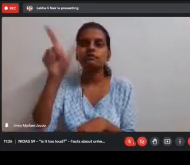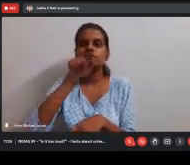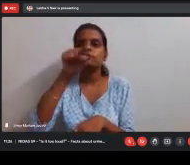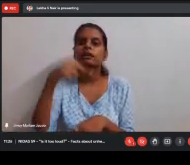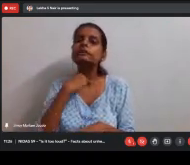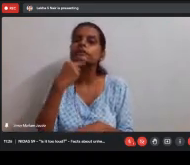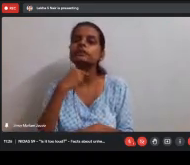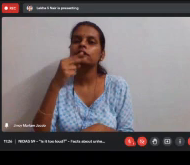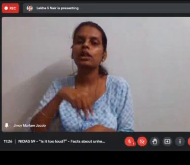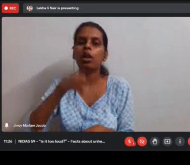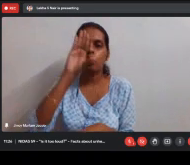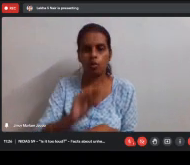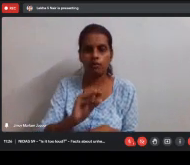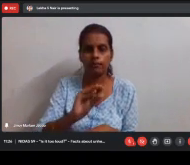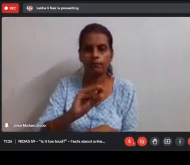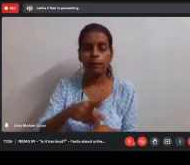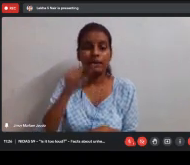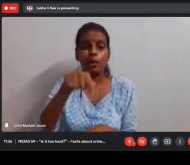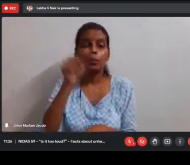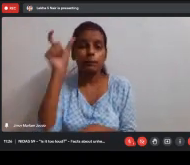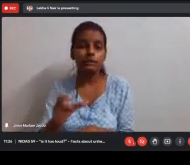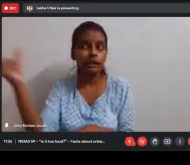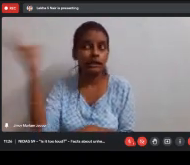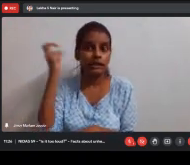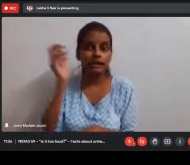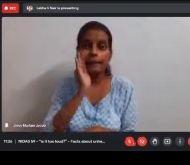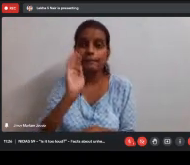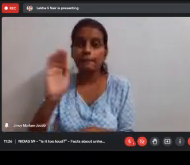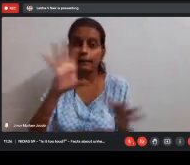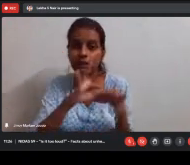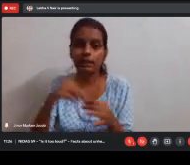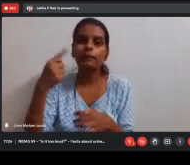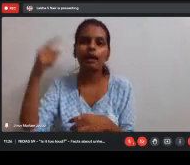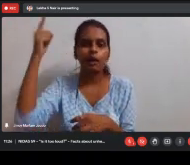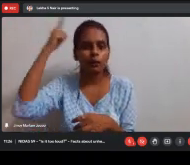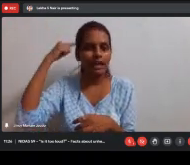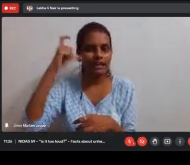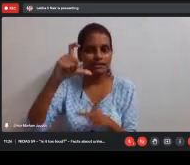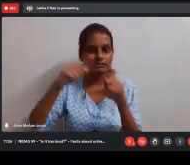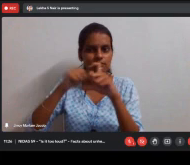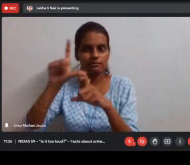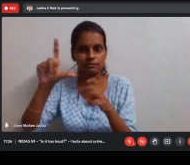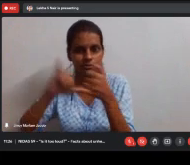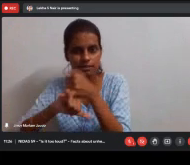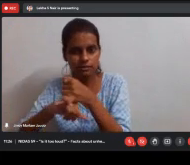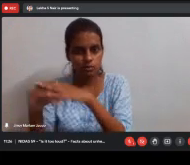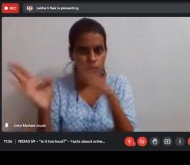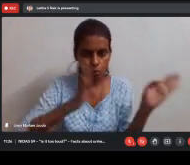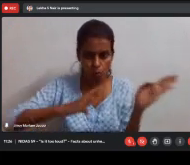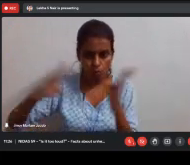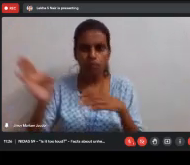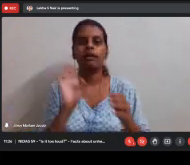അനങ്ങുന്നതാണ്. ഈ സൈഡിലെ ഈ ബാർ കാണിക്കുന്ന ആ വ്യക്തി ഉപയോഗിക്കുന്ന വോളിയം ബാർ, അതായത് ഇപ്പൊ അയാൾ കേൾക്കുന്നതെന്ന് വെച്ച് കഴിഞ്ഞാൽ മേ ബി ഒരു